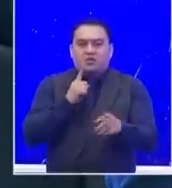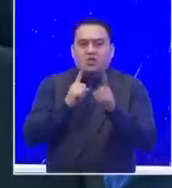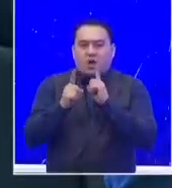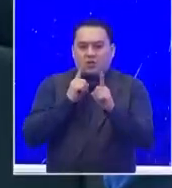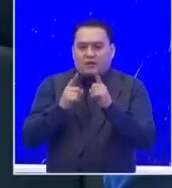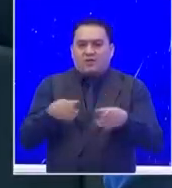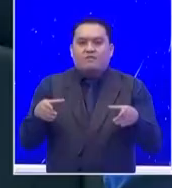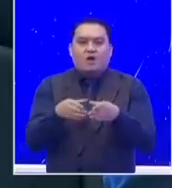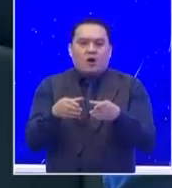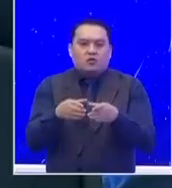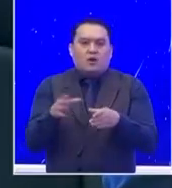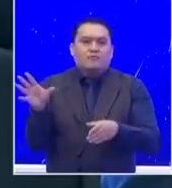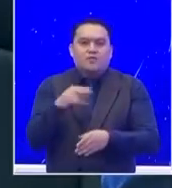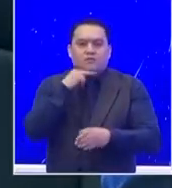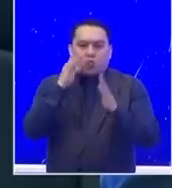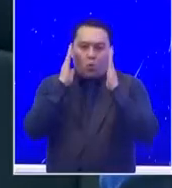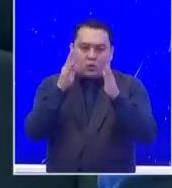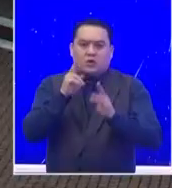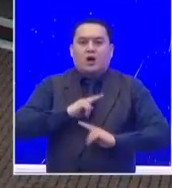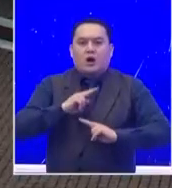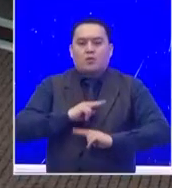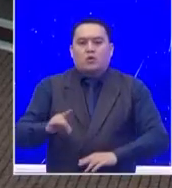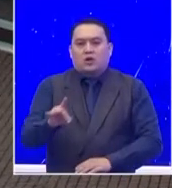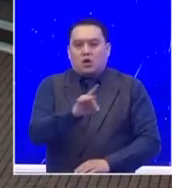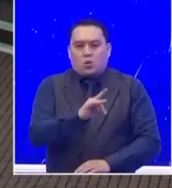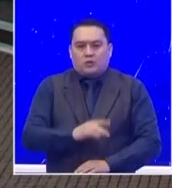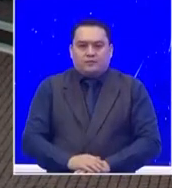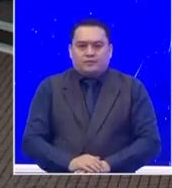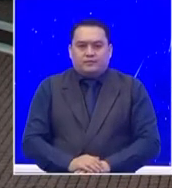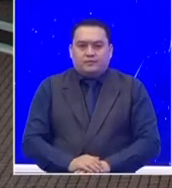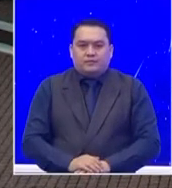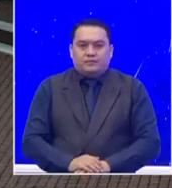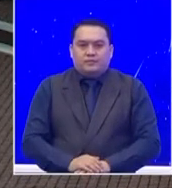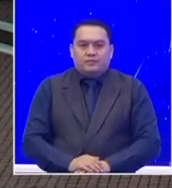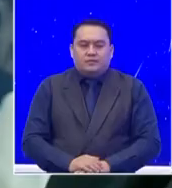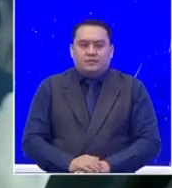заседания фракции. Не осталось без внимания и работа районных маслихатов.